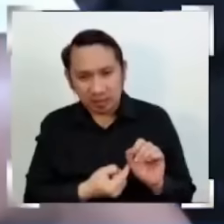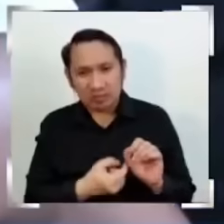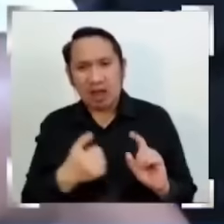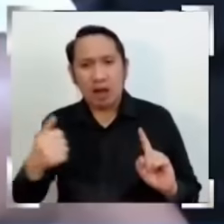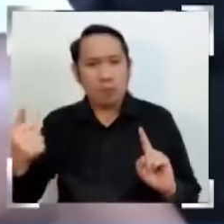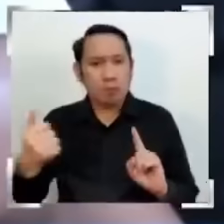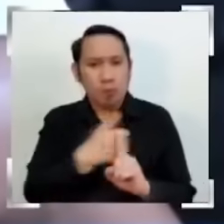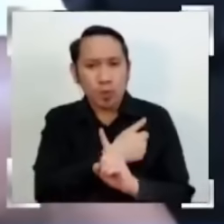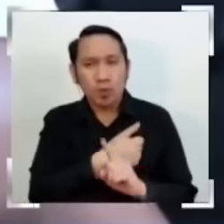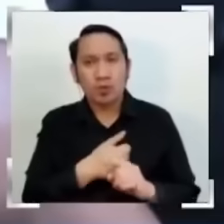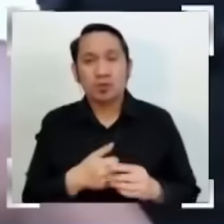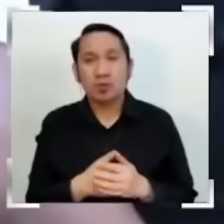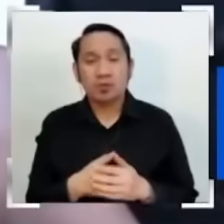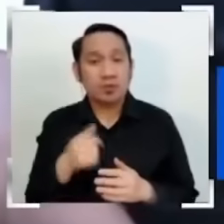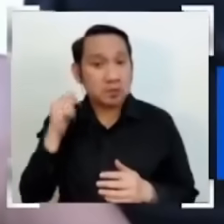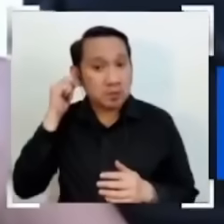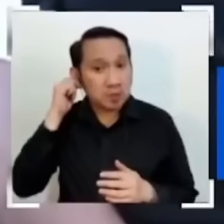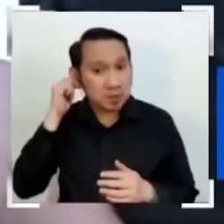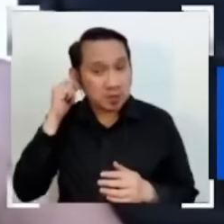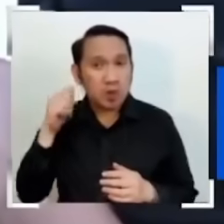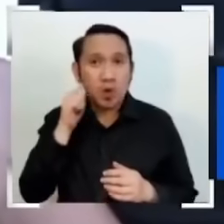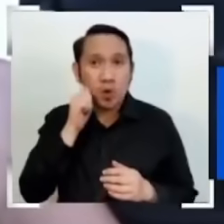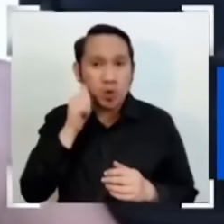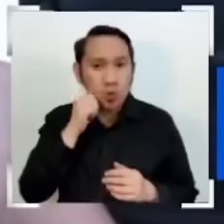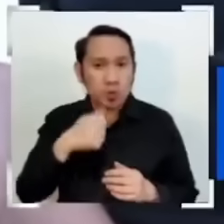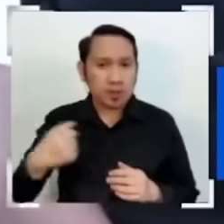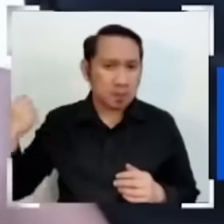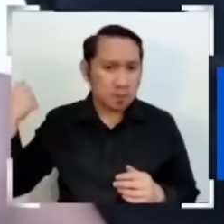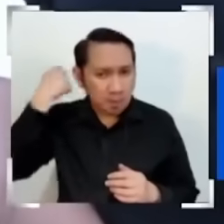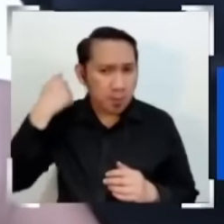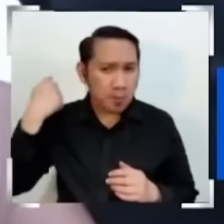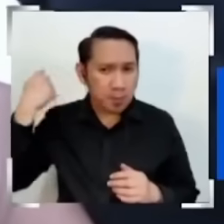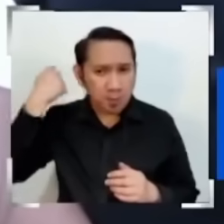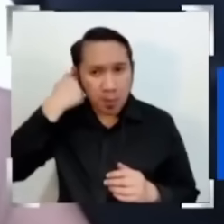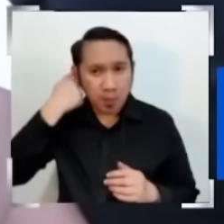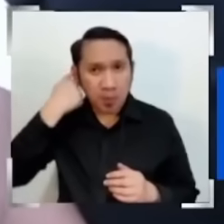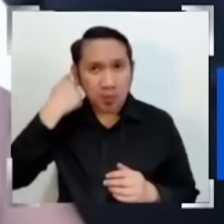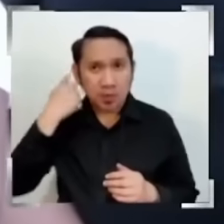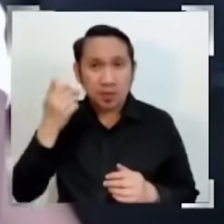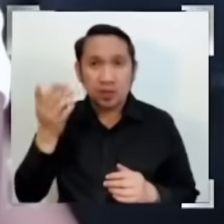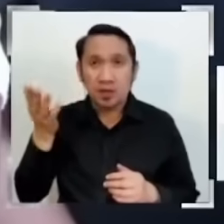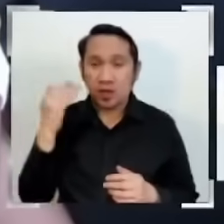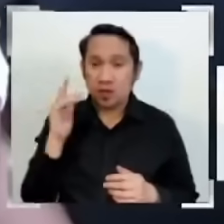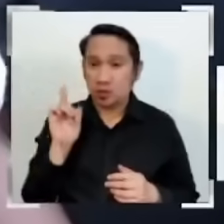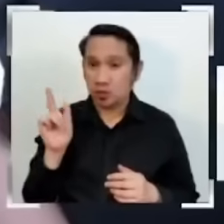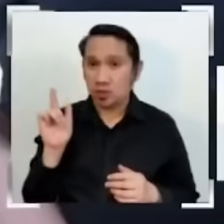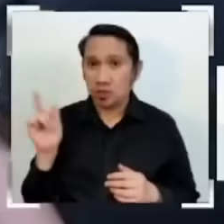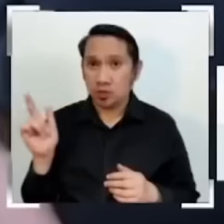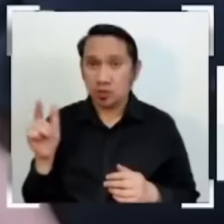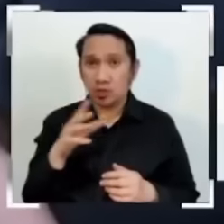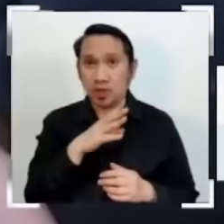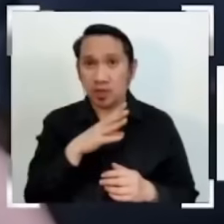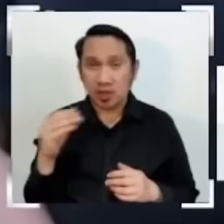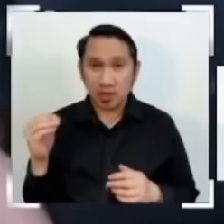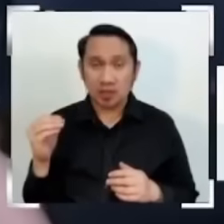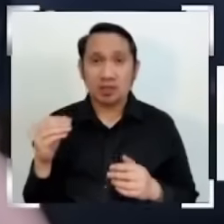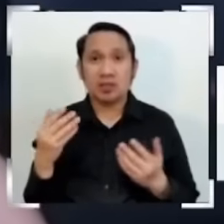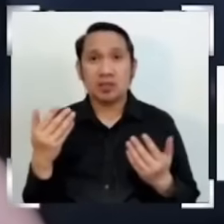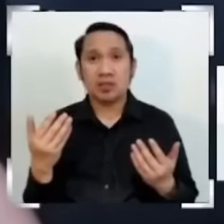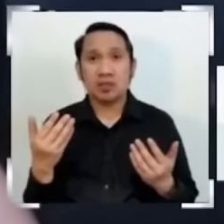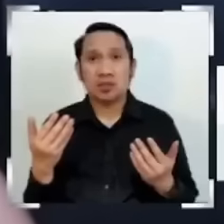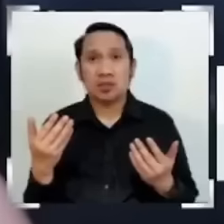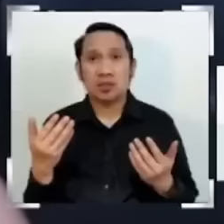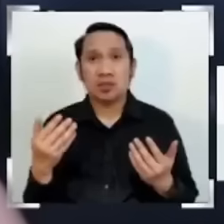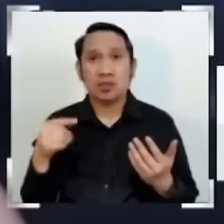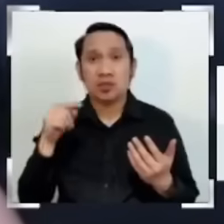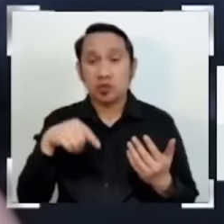pong tainga ko, panay suntok-suntok po noong 2020. Tapos po nung ito pong mata ko,